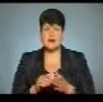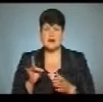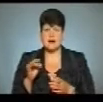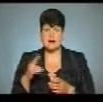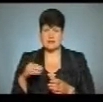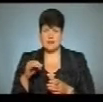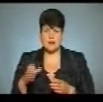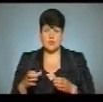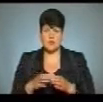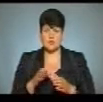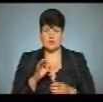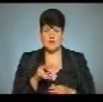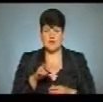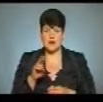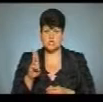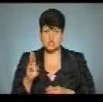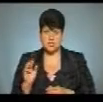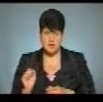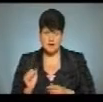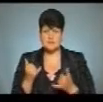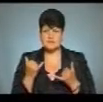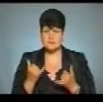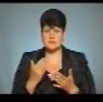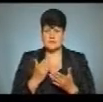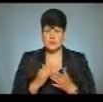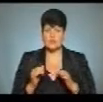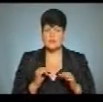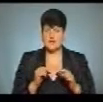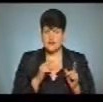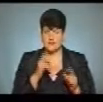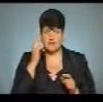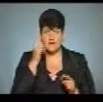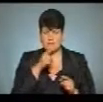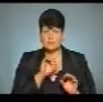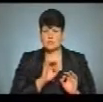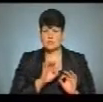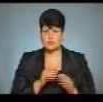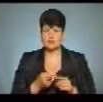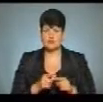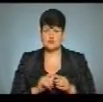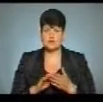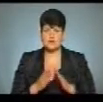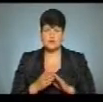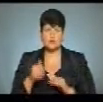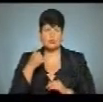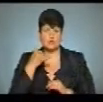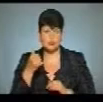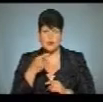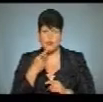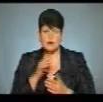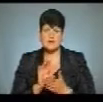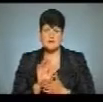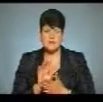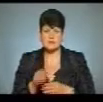Ляшка на Тернопільщині Богдан Яциковський зараз перебуває в Києві. Він прокоментував цю ситуацію телефоном. Каже, газети,